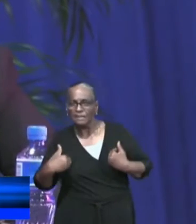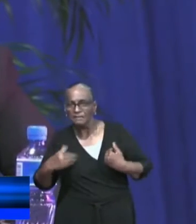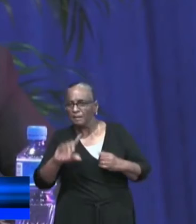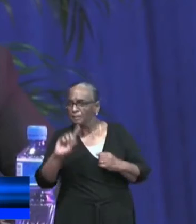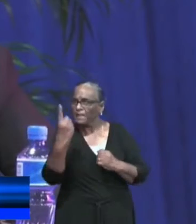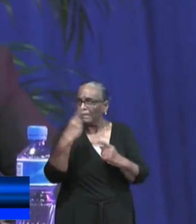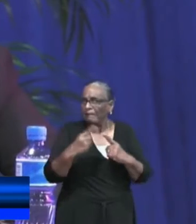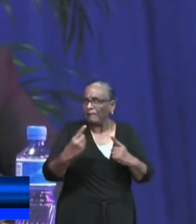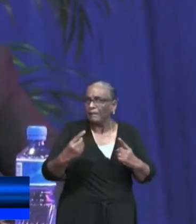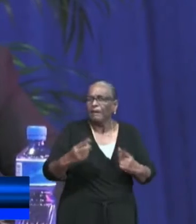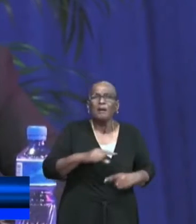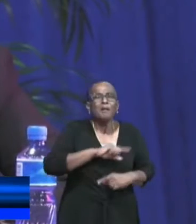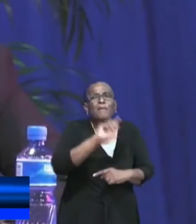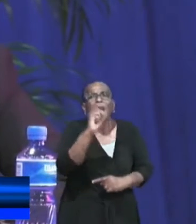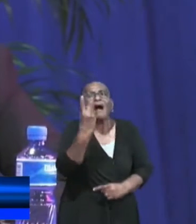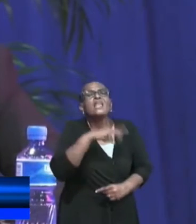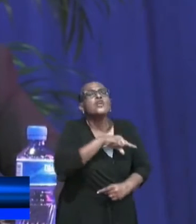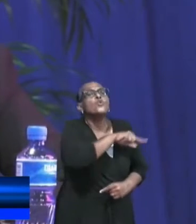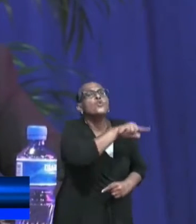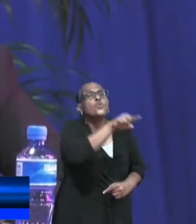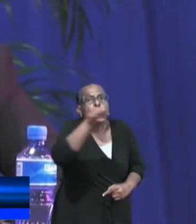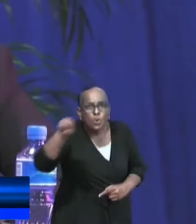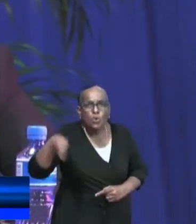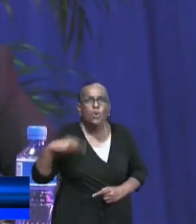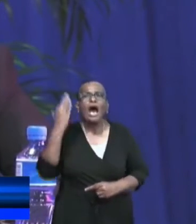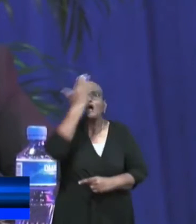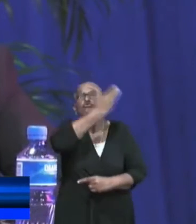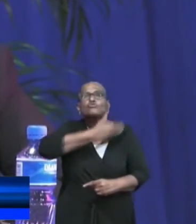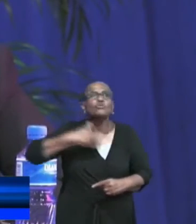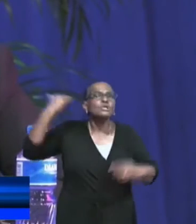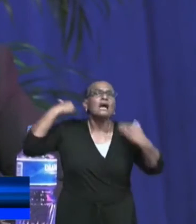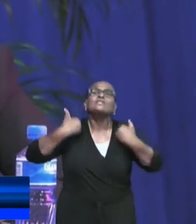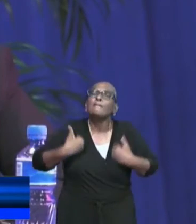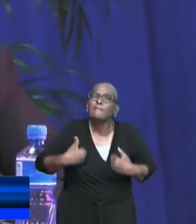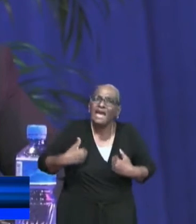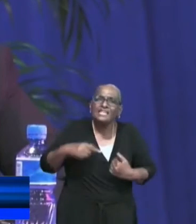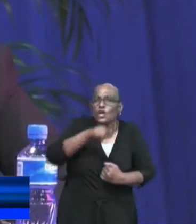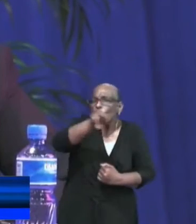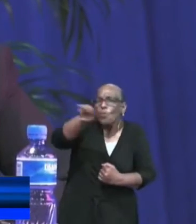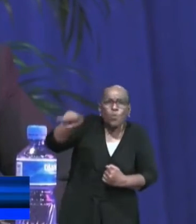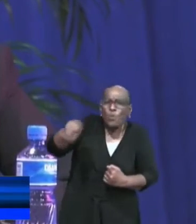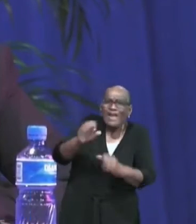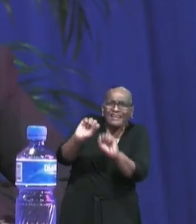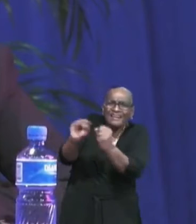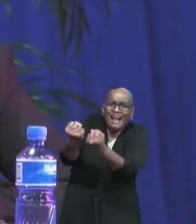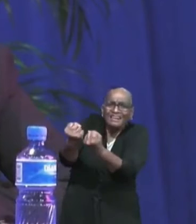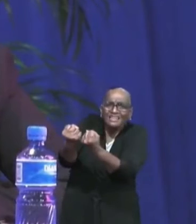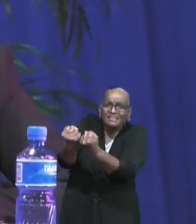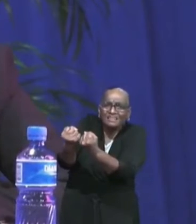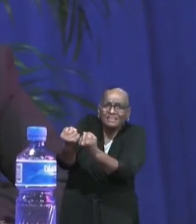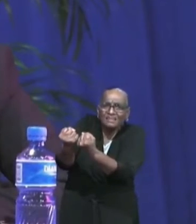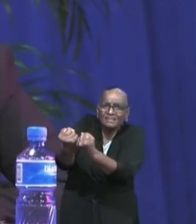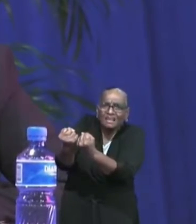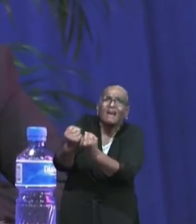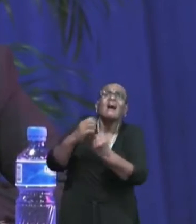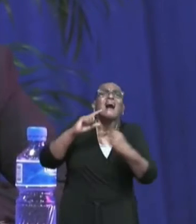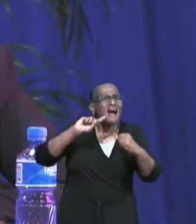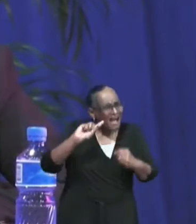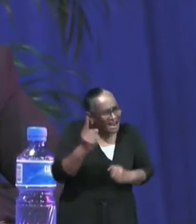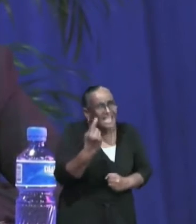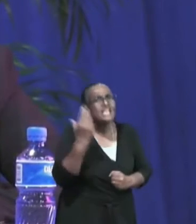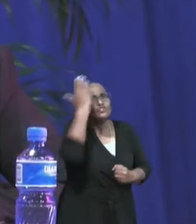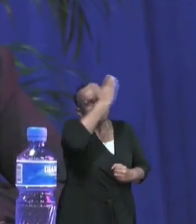kan alleen u als Surinamer doen, niet wij. Dat kan alleen de